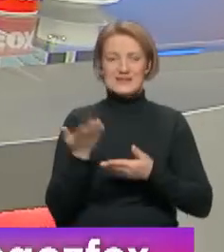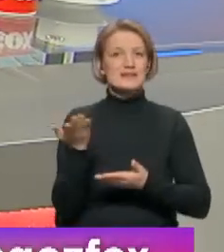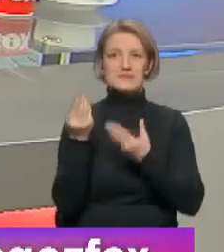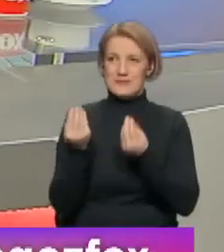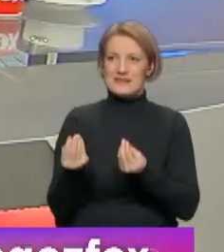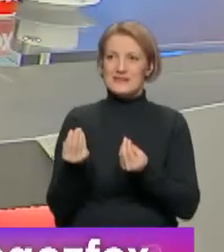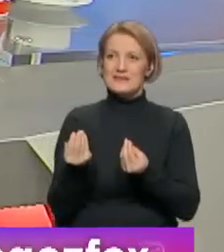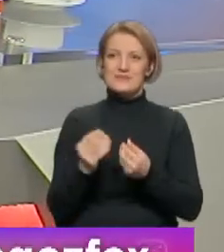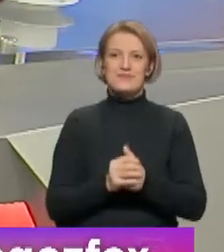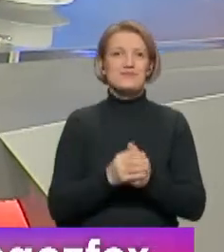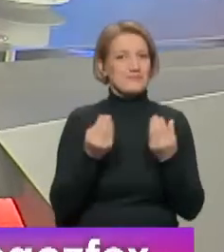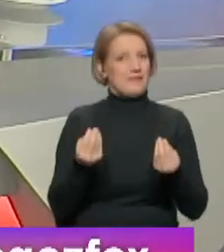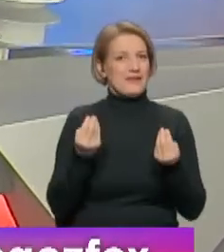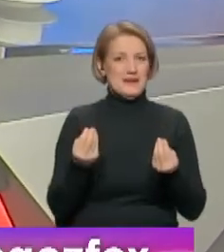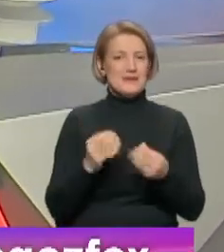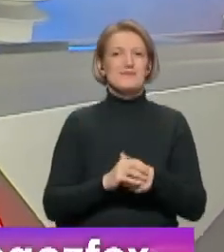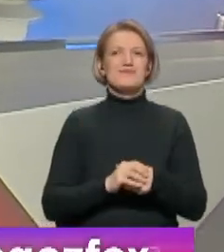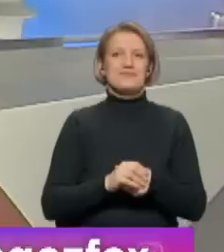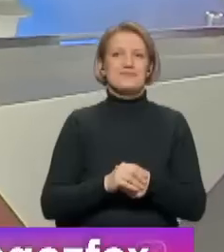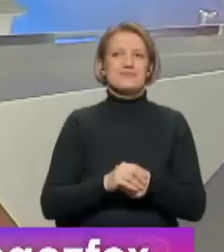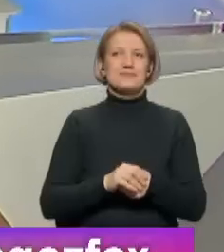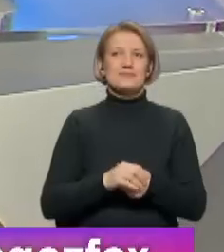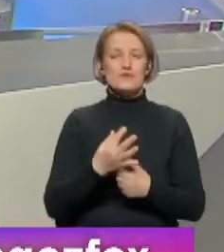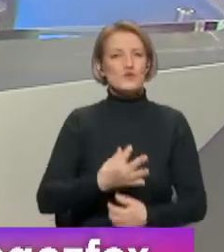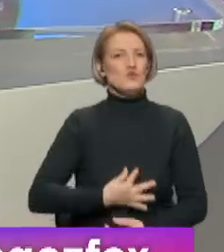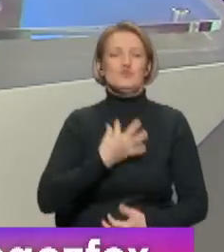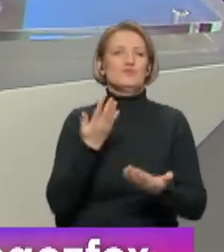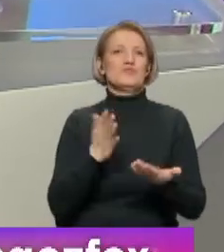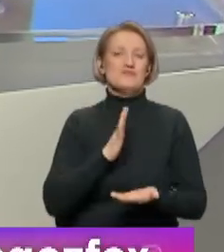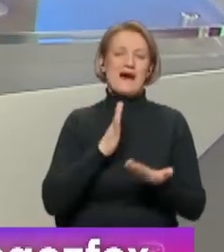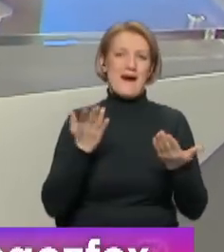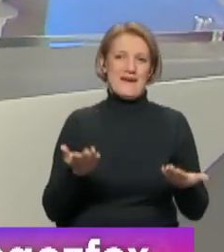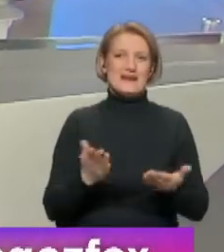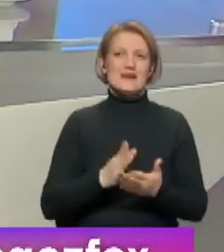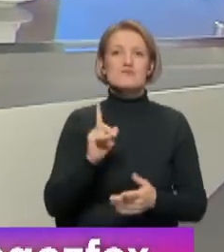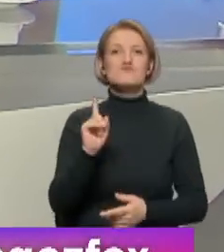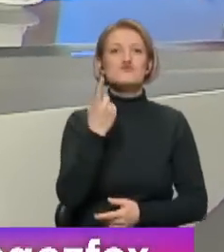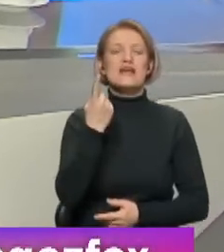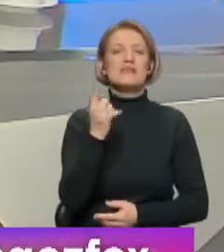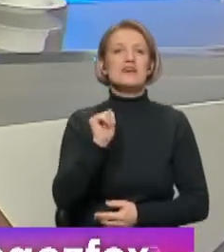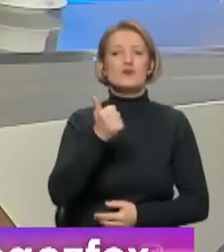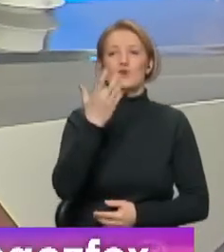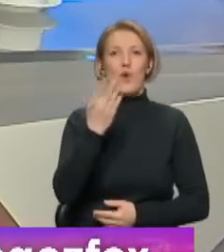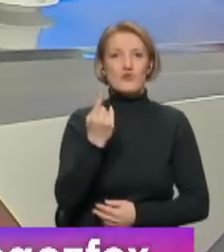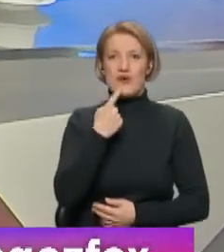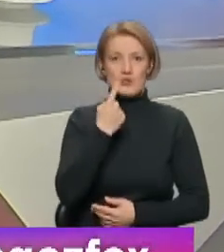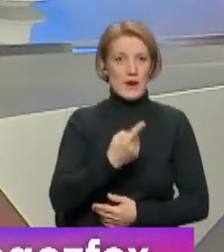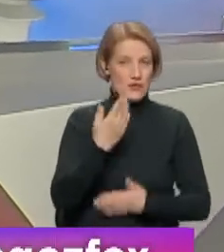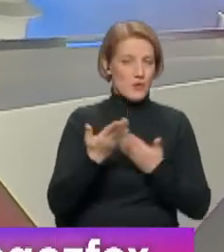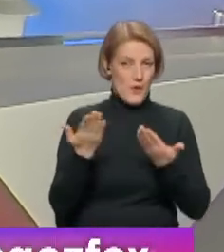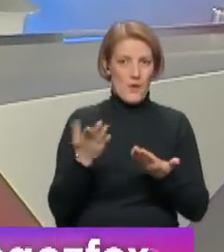Nasılsınız Gayet iyiyiz umutluyuz müjdeli bir günü olacağı söyleniyor